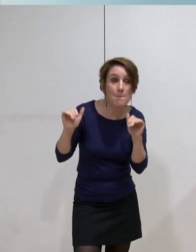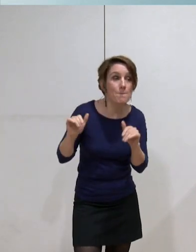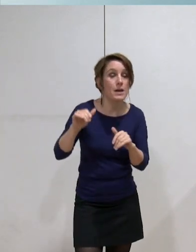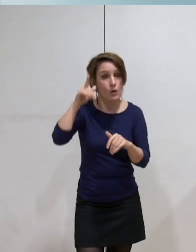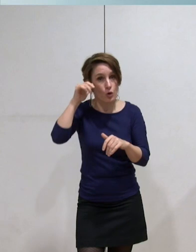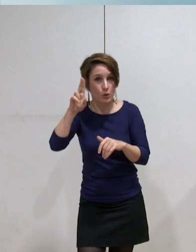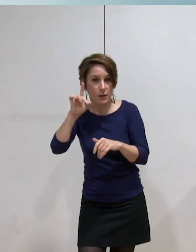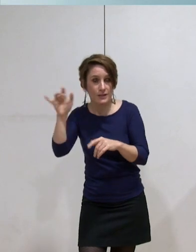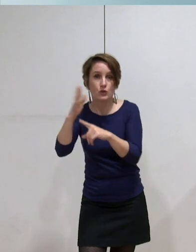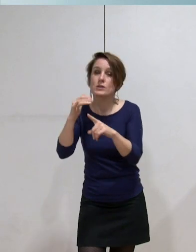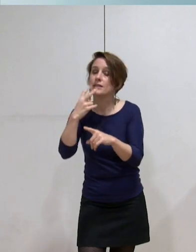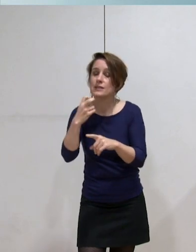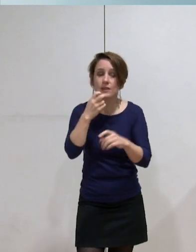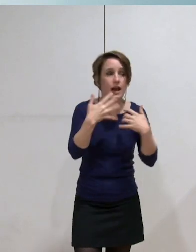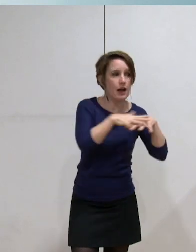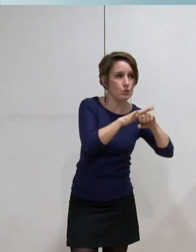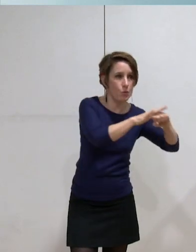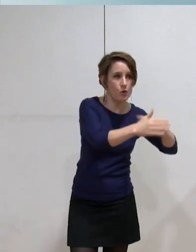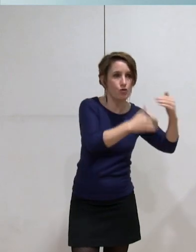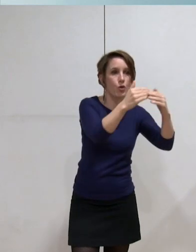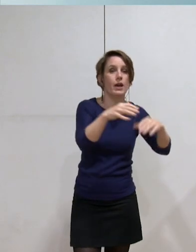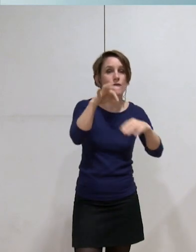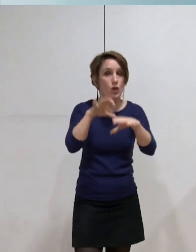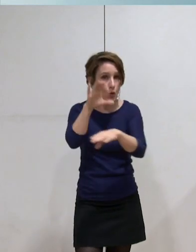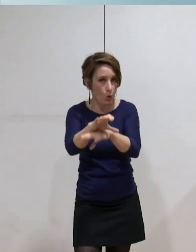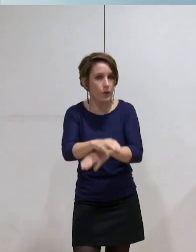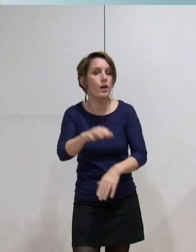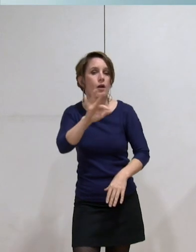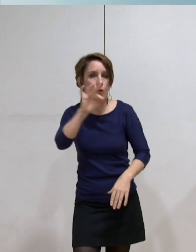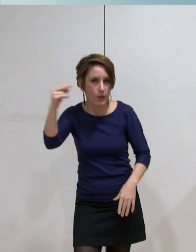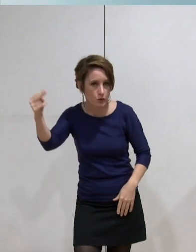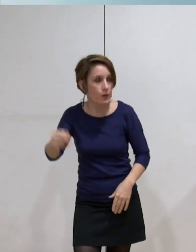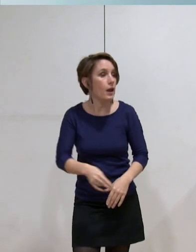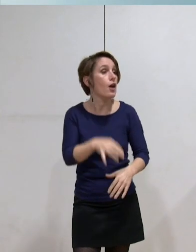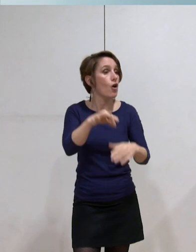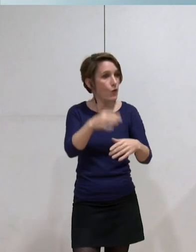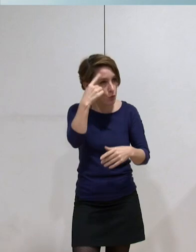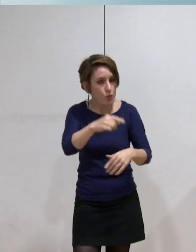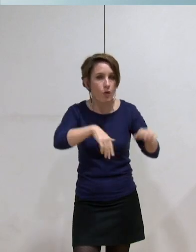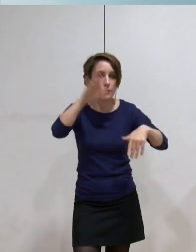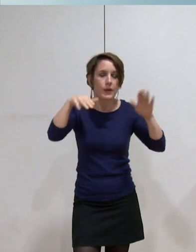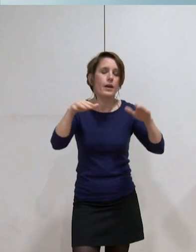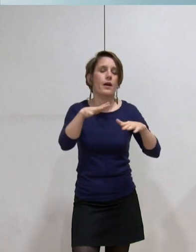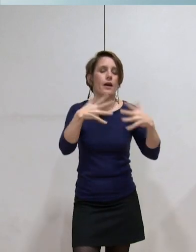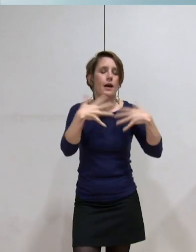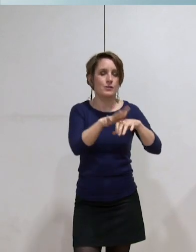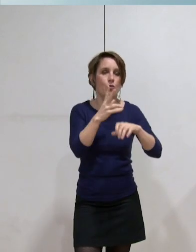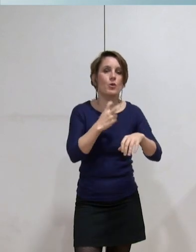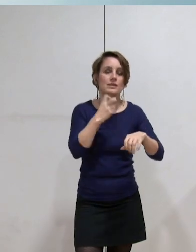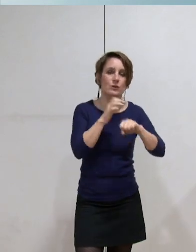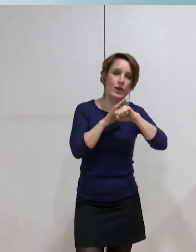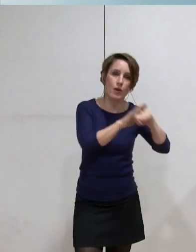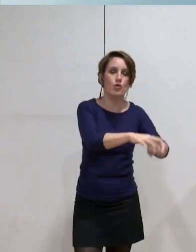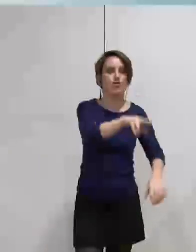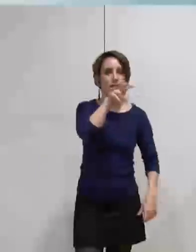républicains udi société civile le rassemblement de gauche et de progrès qui vote contre le Front National et qui vote pour le rassemblement citoyen de la gauche